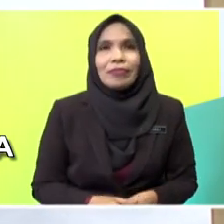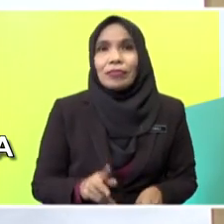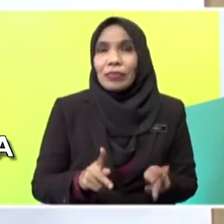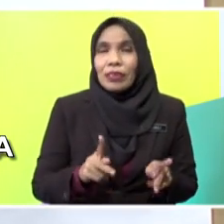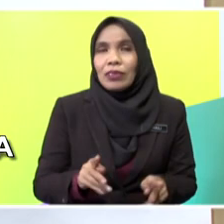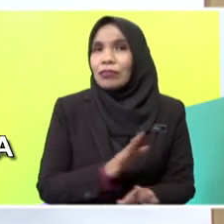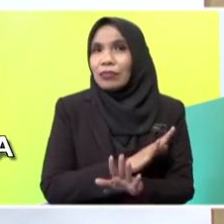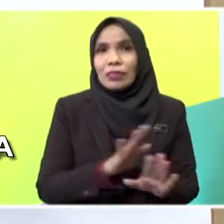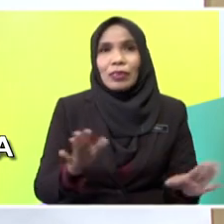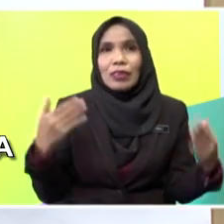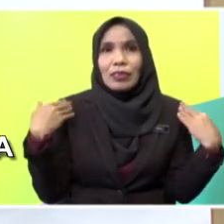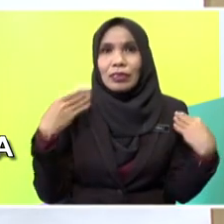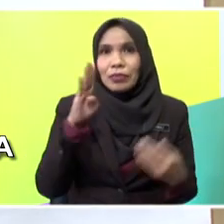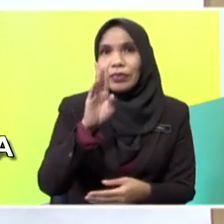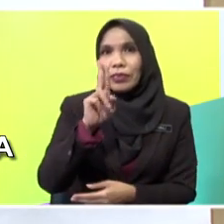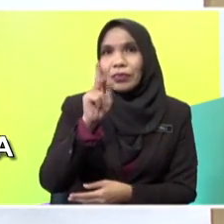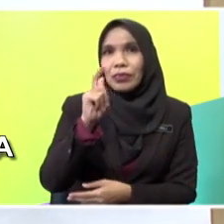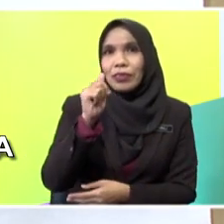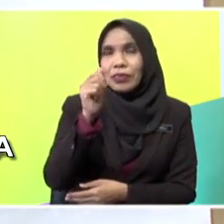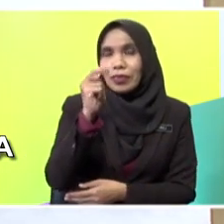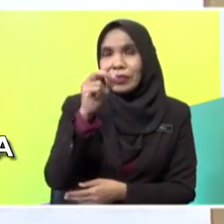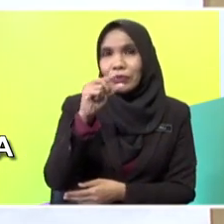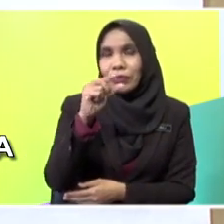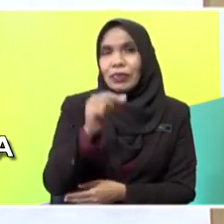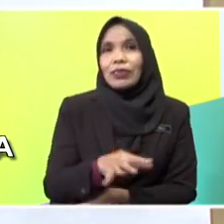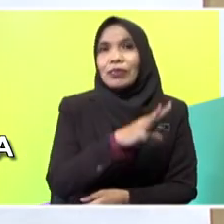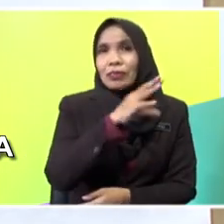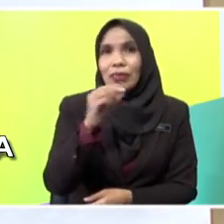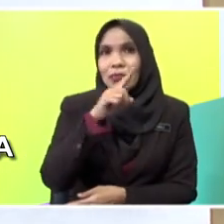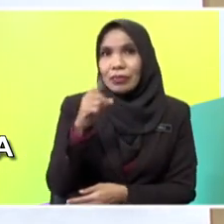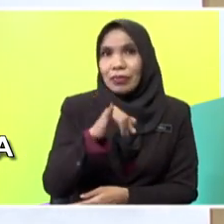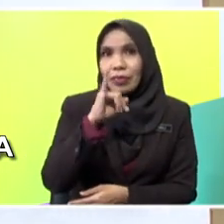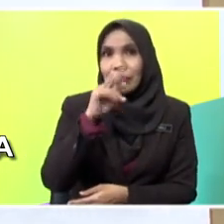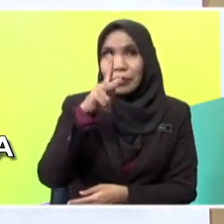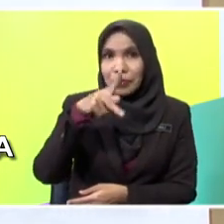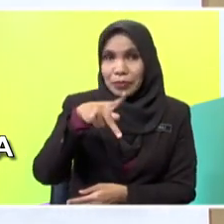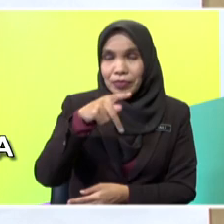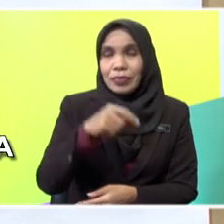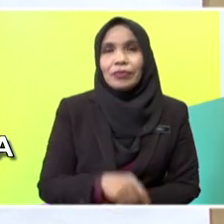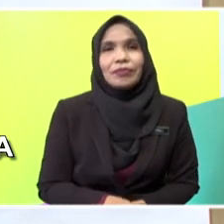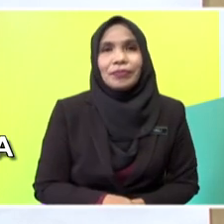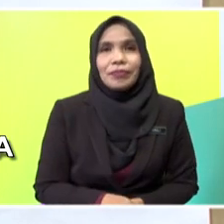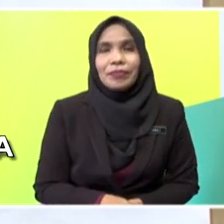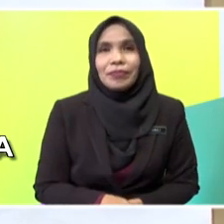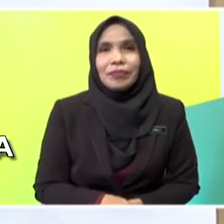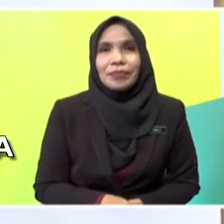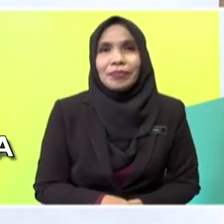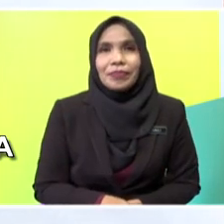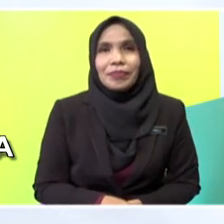butang, tak ada zip, kita guna L2, N2. Okey, letak je magic ruler di sini. Sekarang kita nak buat